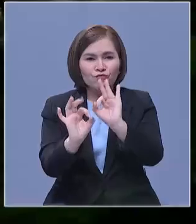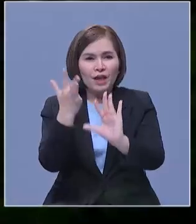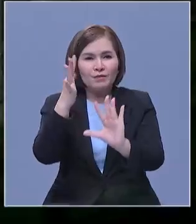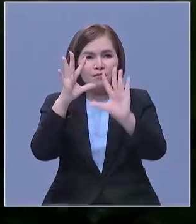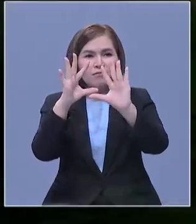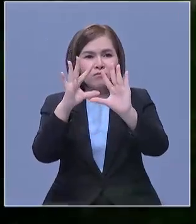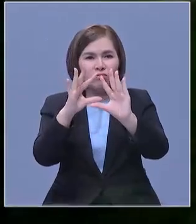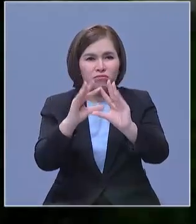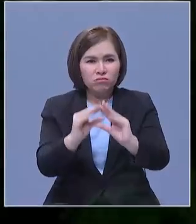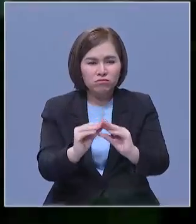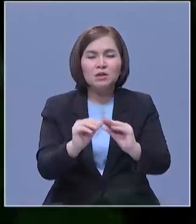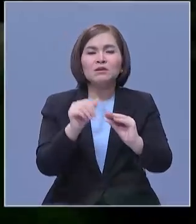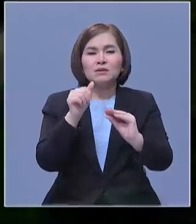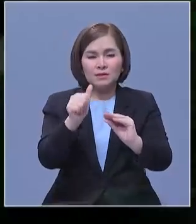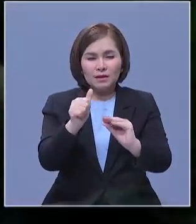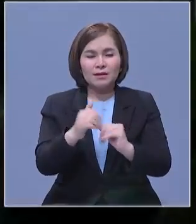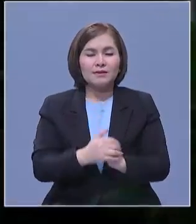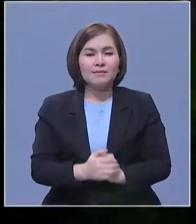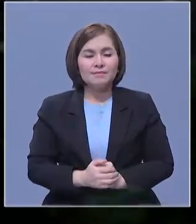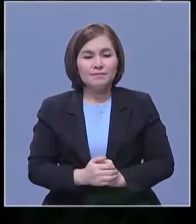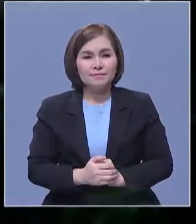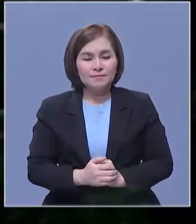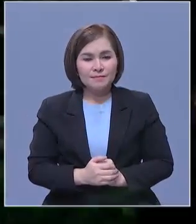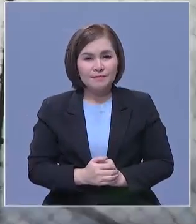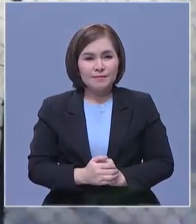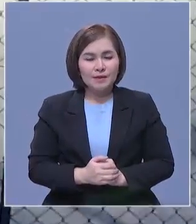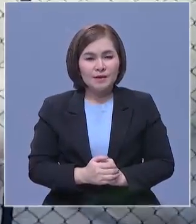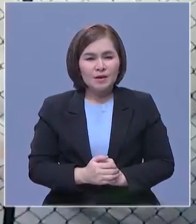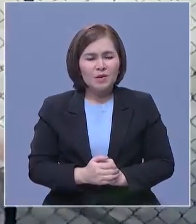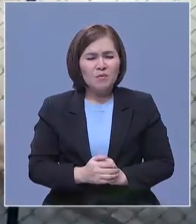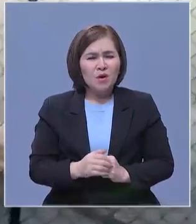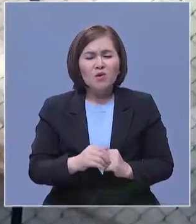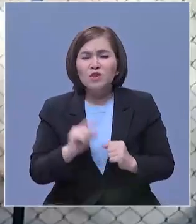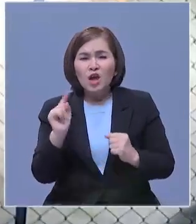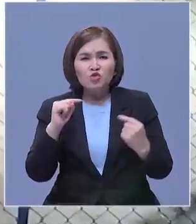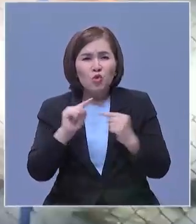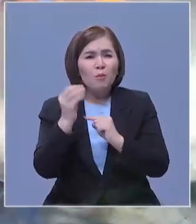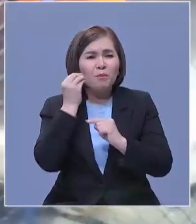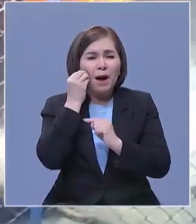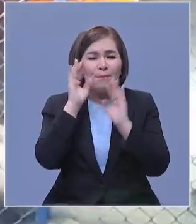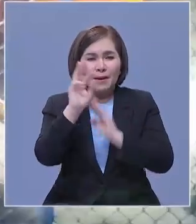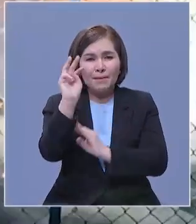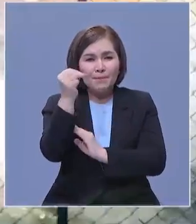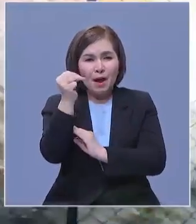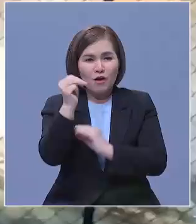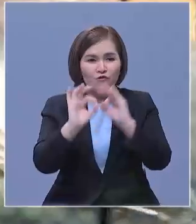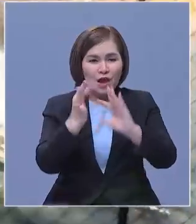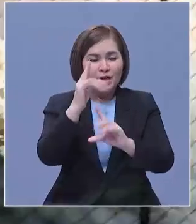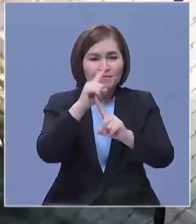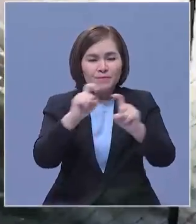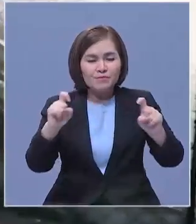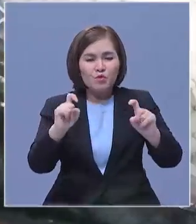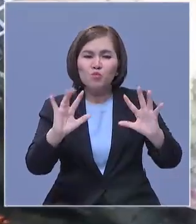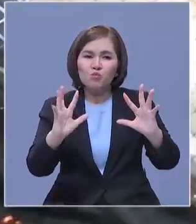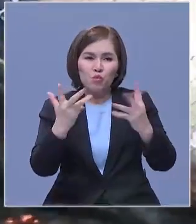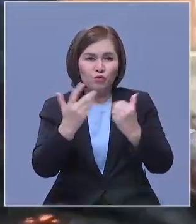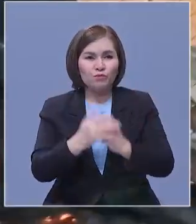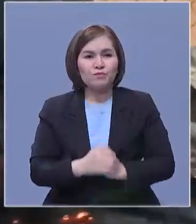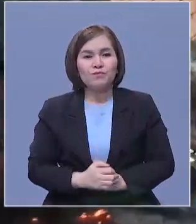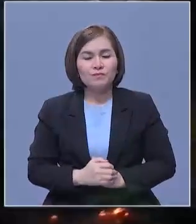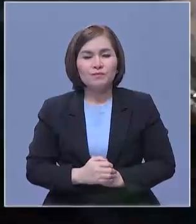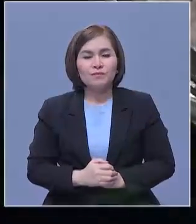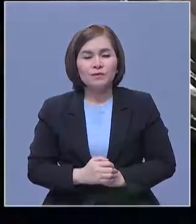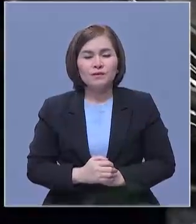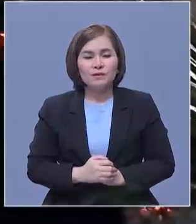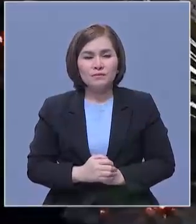ได้เนื่องจากว่าตัวบ้านเนี่ยเป็นไม้ทั้งหลังนะครับก็เป็นเชื้อเพลิงอย่างดีไฟก็ลุกไหม้ตัวบ้านและทรัพย์สินเสียหายทั้งหมดโดยเจ้าหน้า